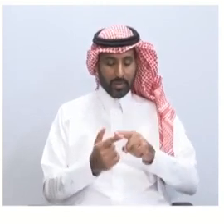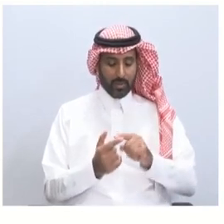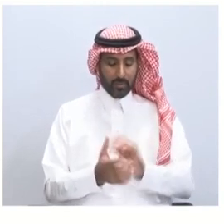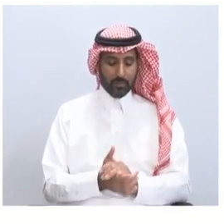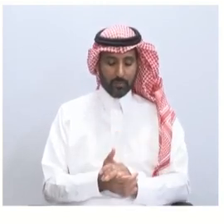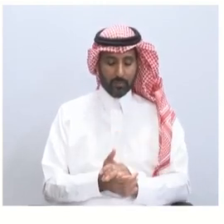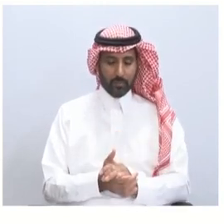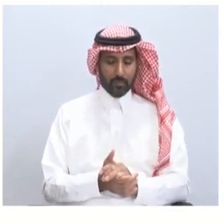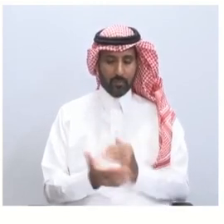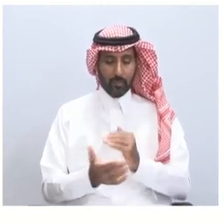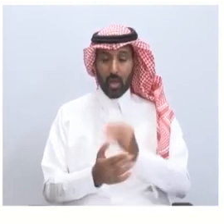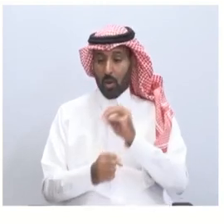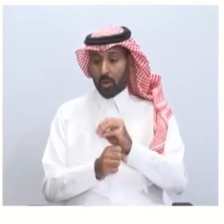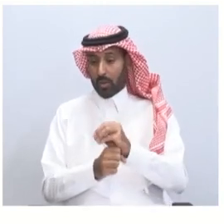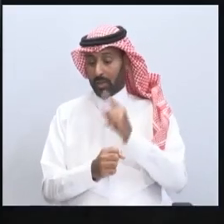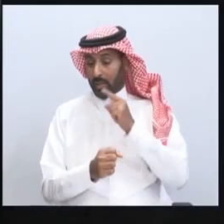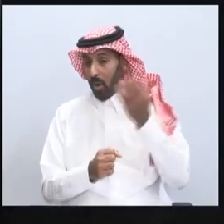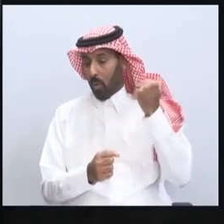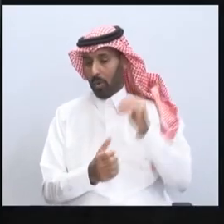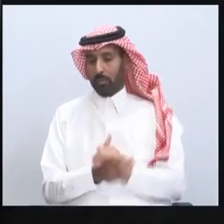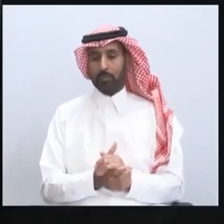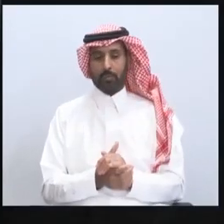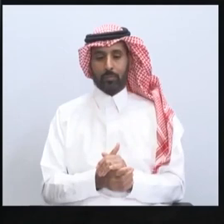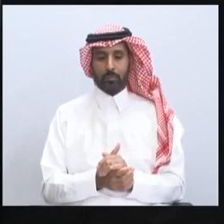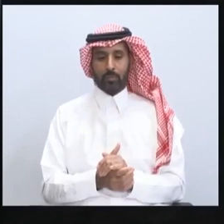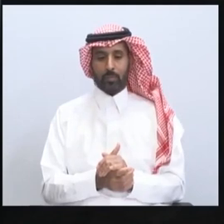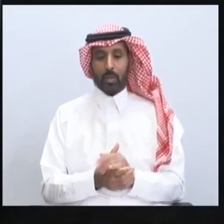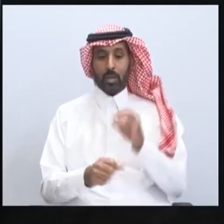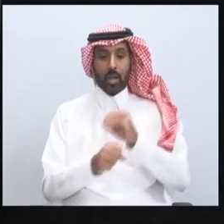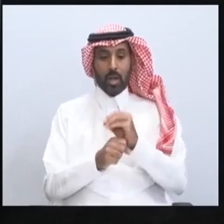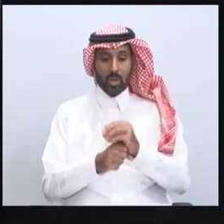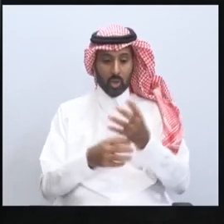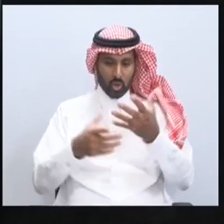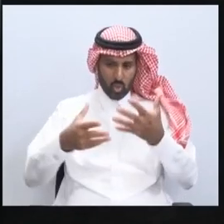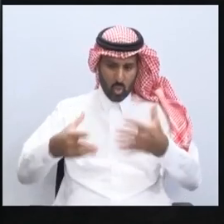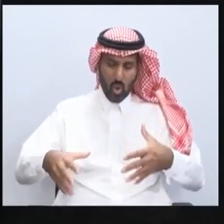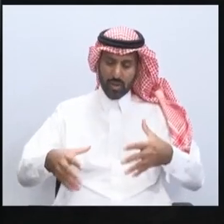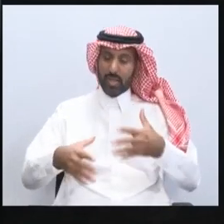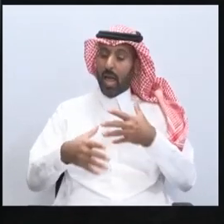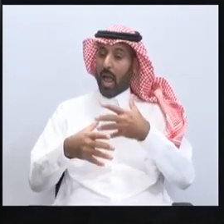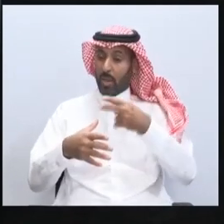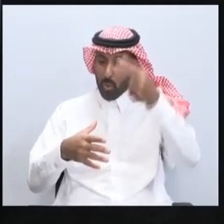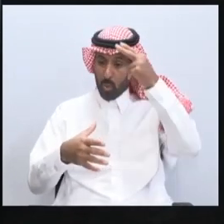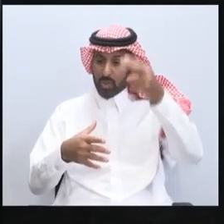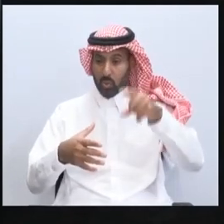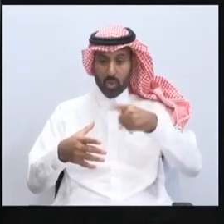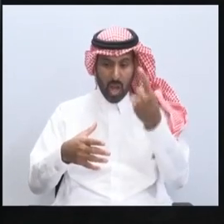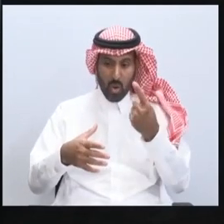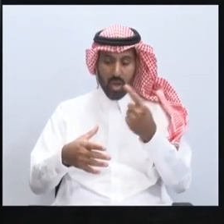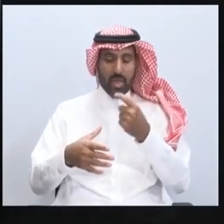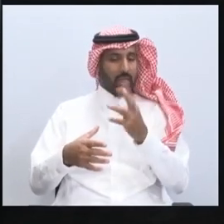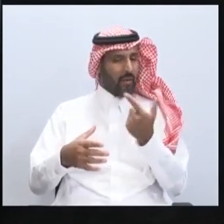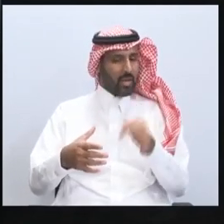الثانيه ذكرناها في الدروس السابقه حينما تحدثنا عن سقوط الدوله السعوديه الاولى وكان ذلك في